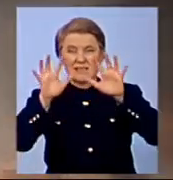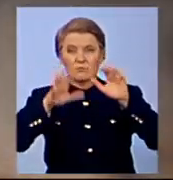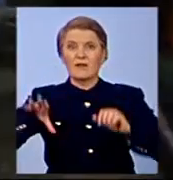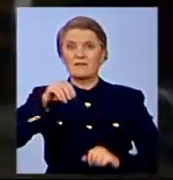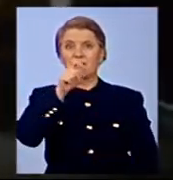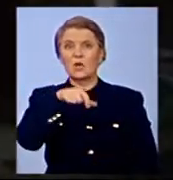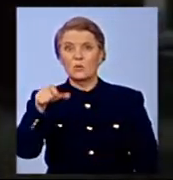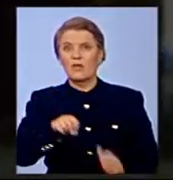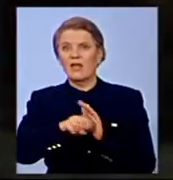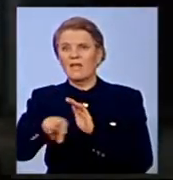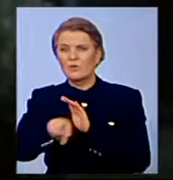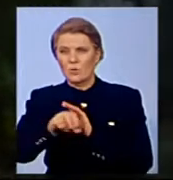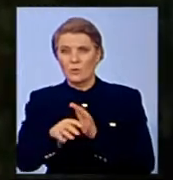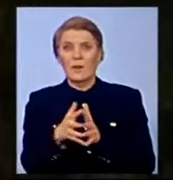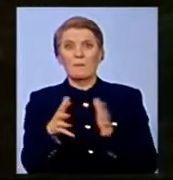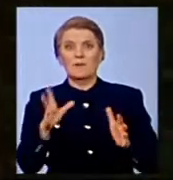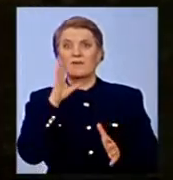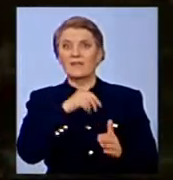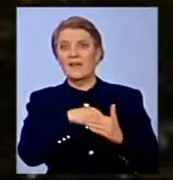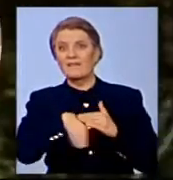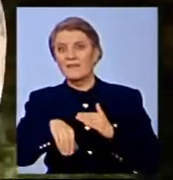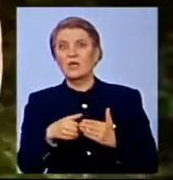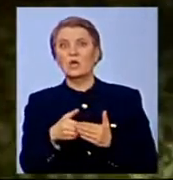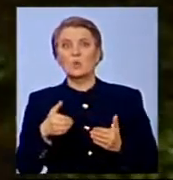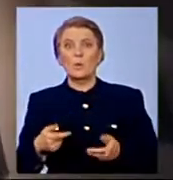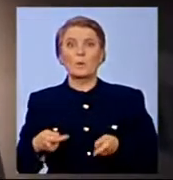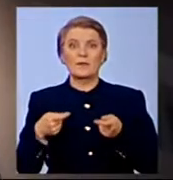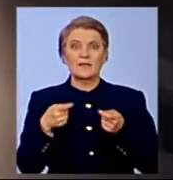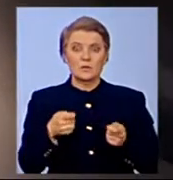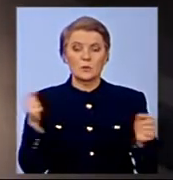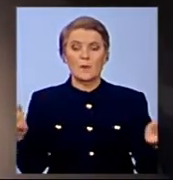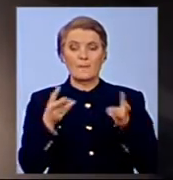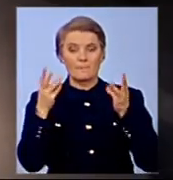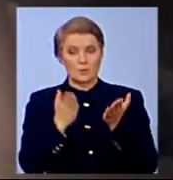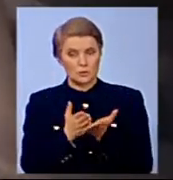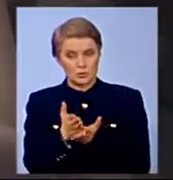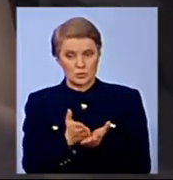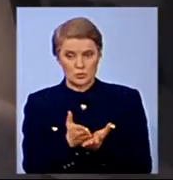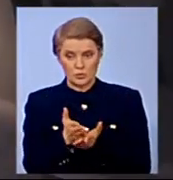евакуювали. Більшість встигли вийти до приїзду екстрених служб. Про це новинам на першому розповів